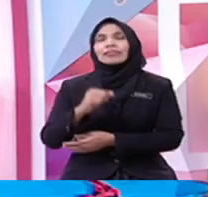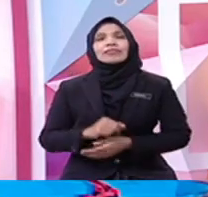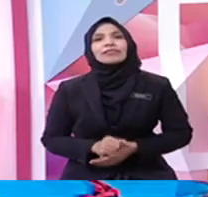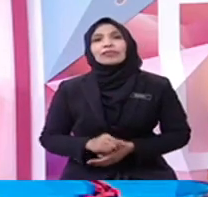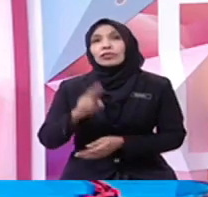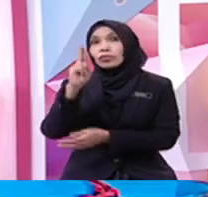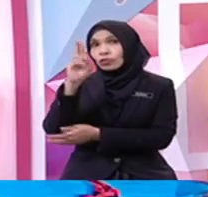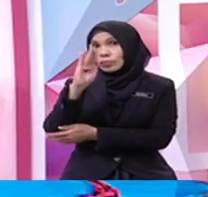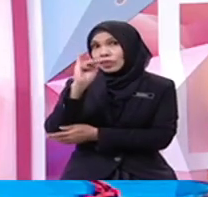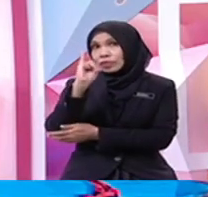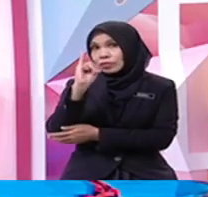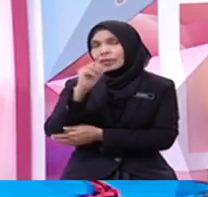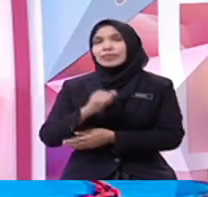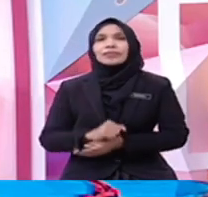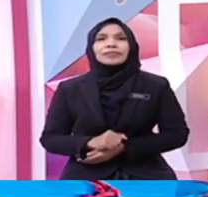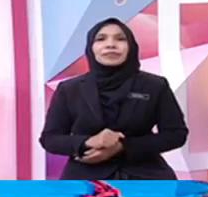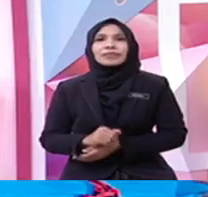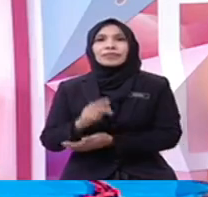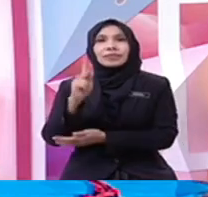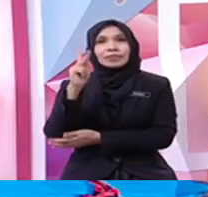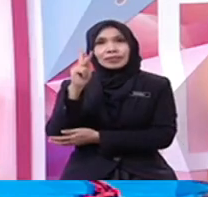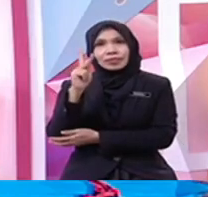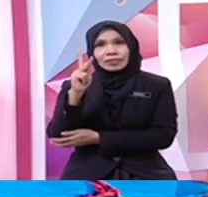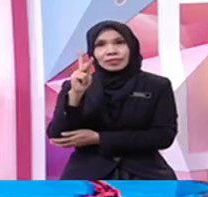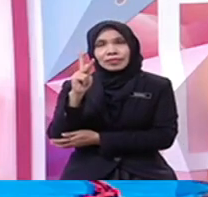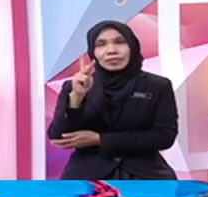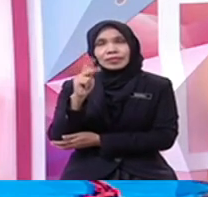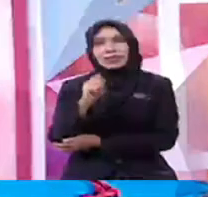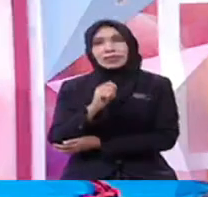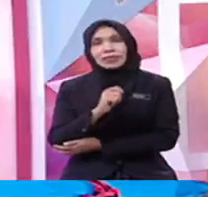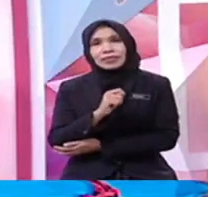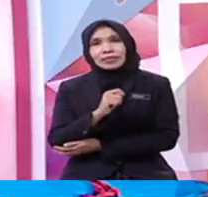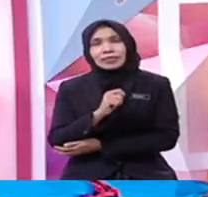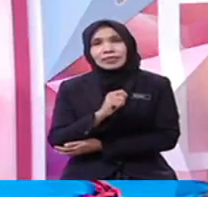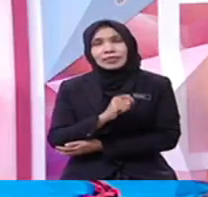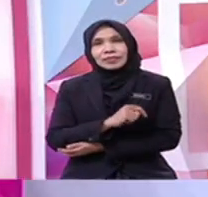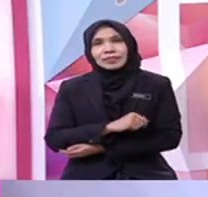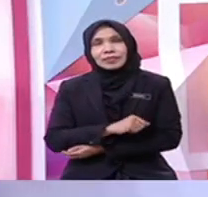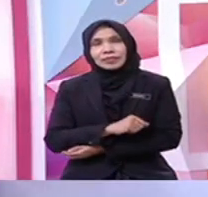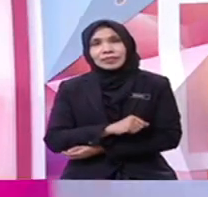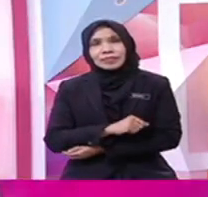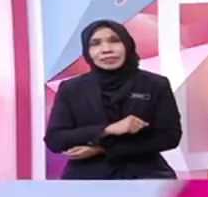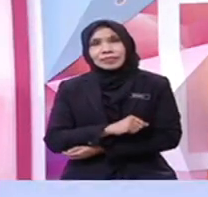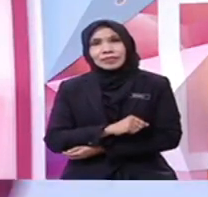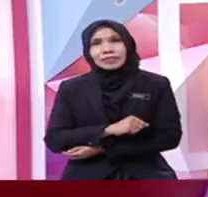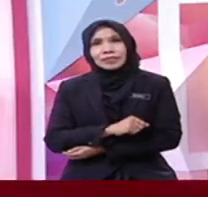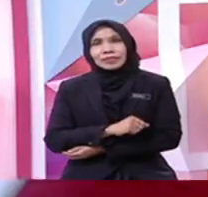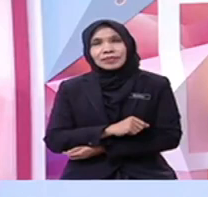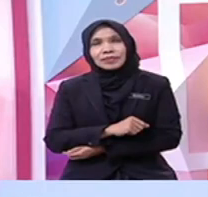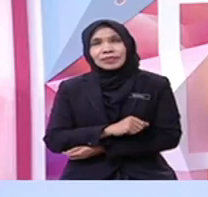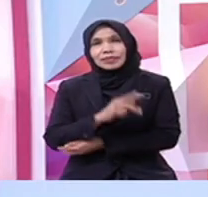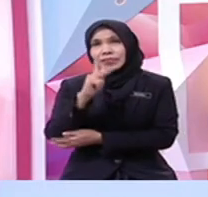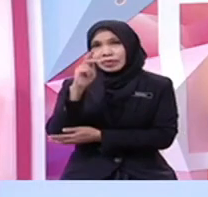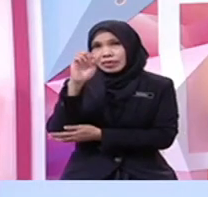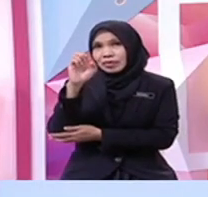by edx ubi Yeah you ubi-ubi dan